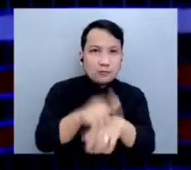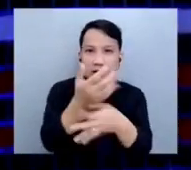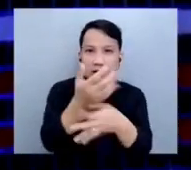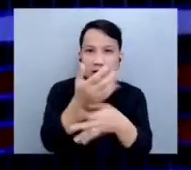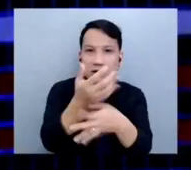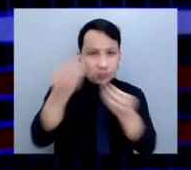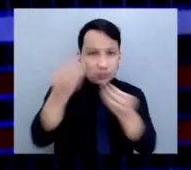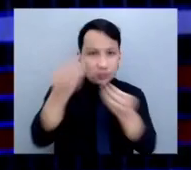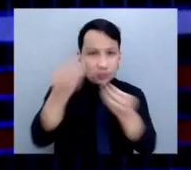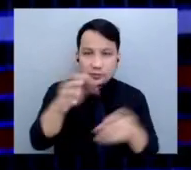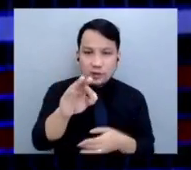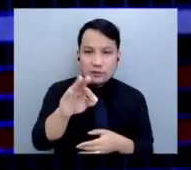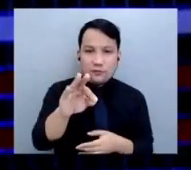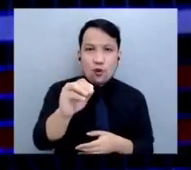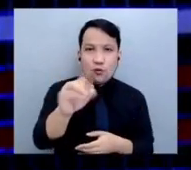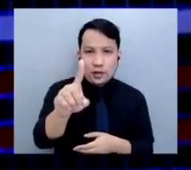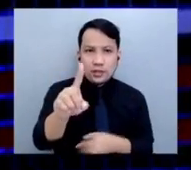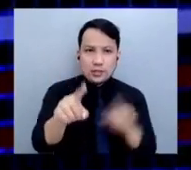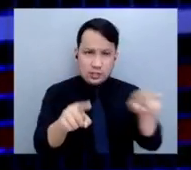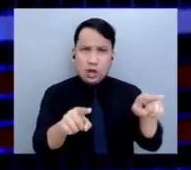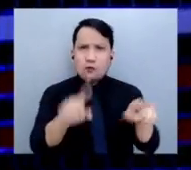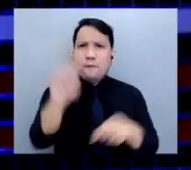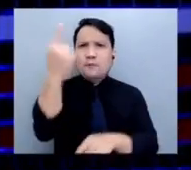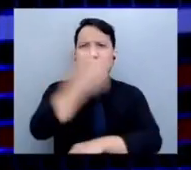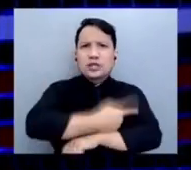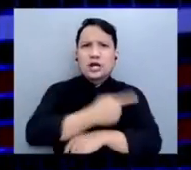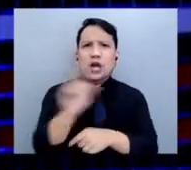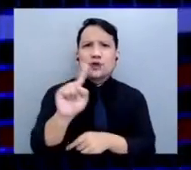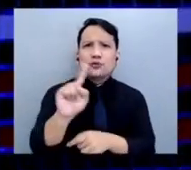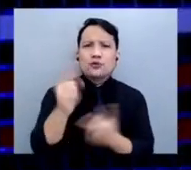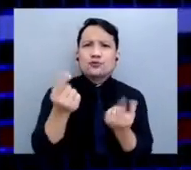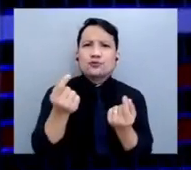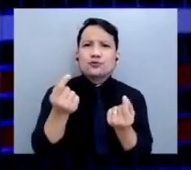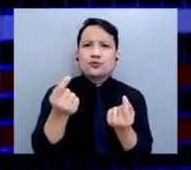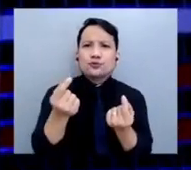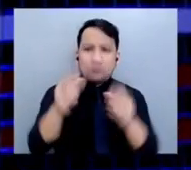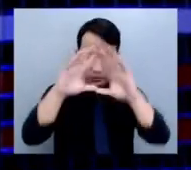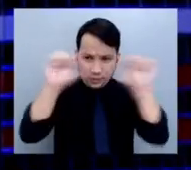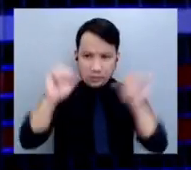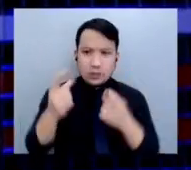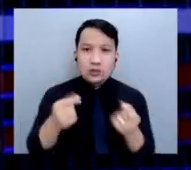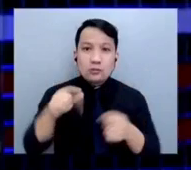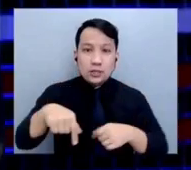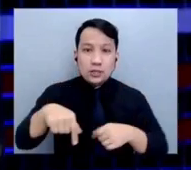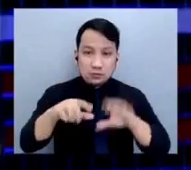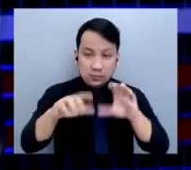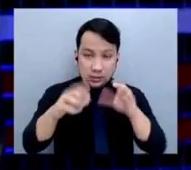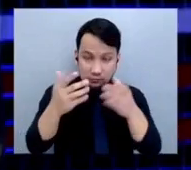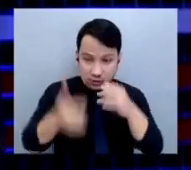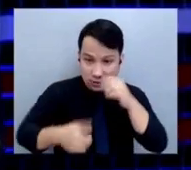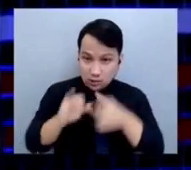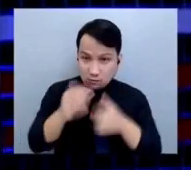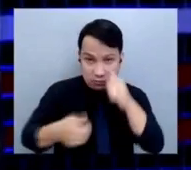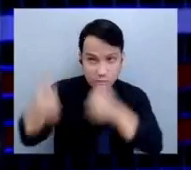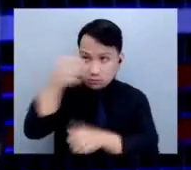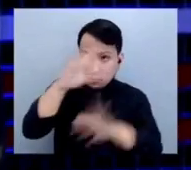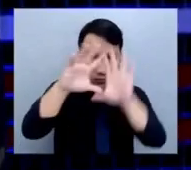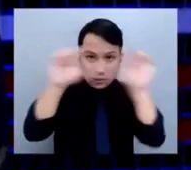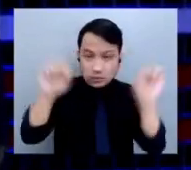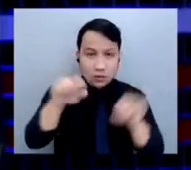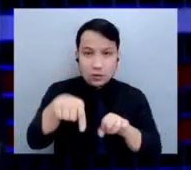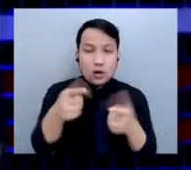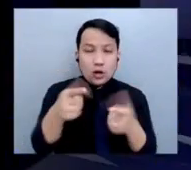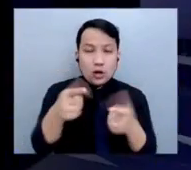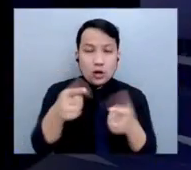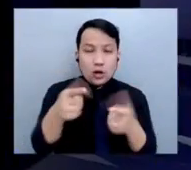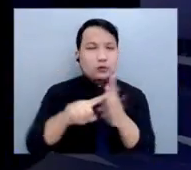Act. Yung day one nyo sa office, ano ang first act nyo po as President of the Republic of the Philippines to set the tone of your presidency and